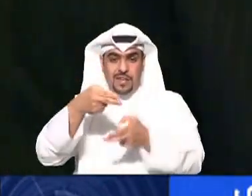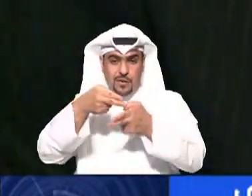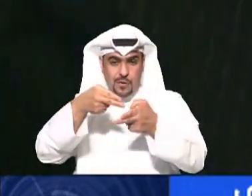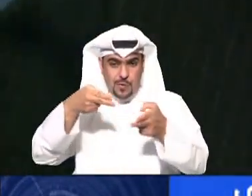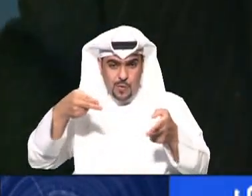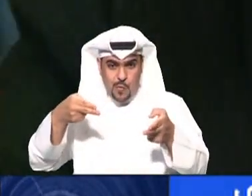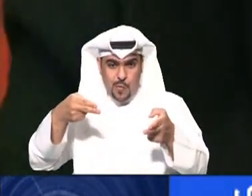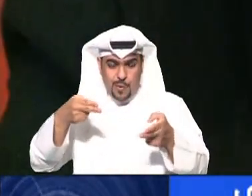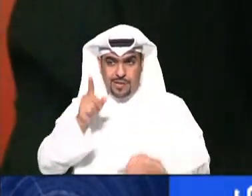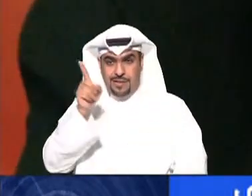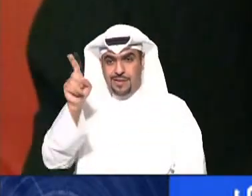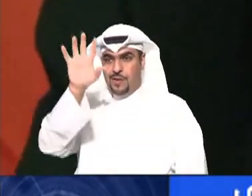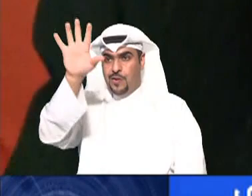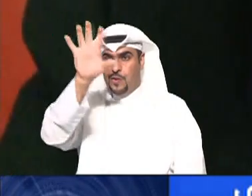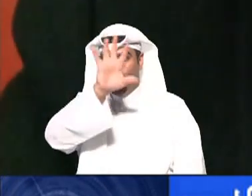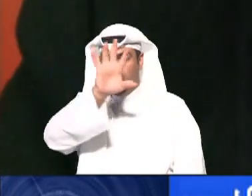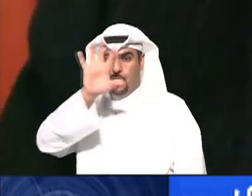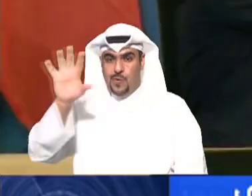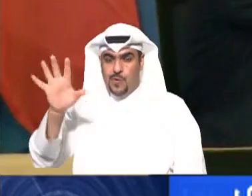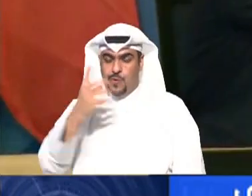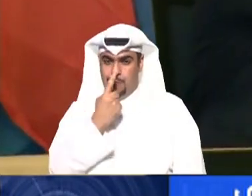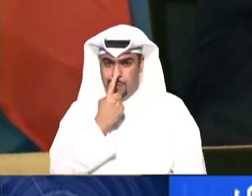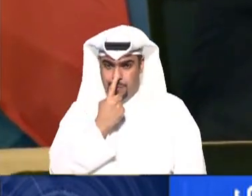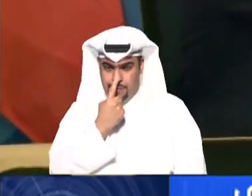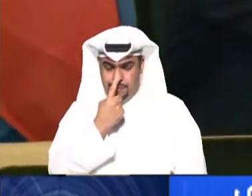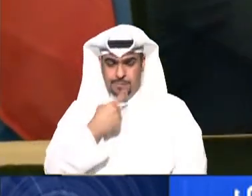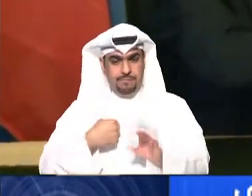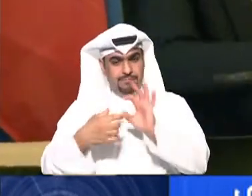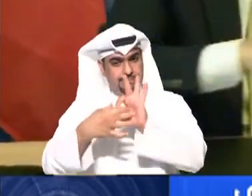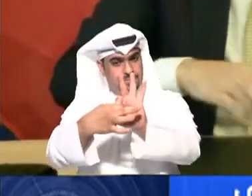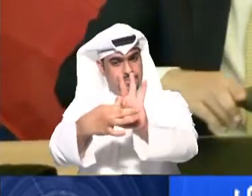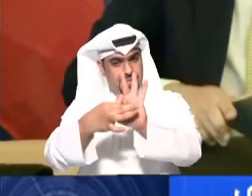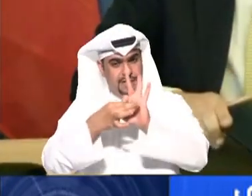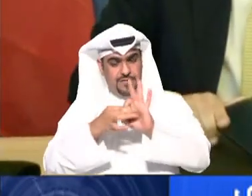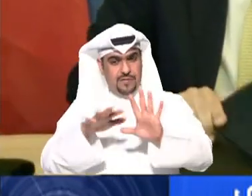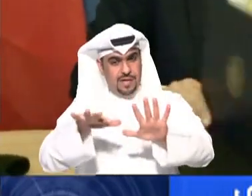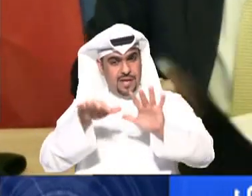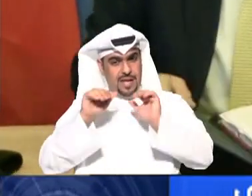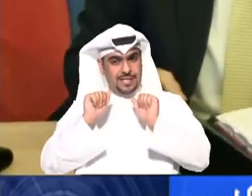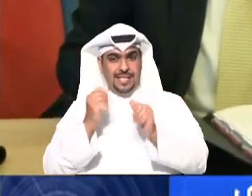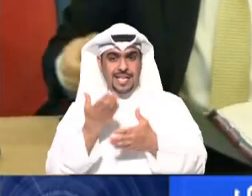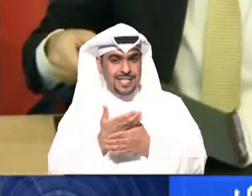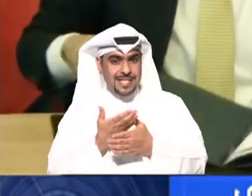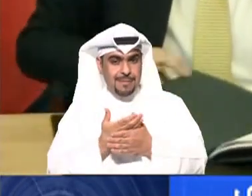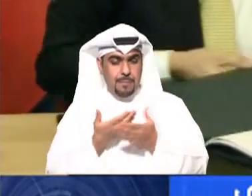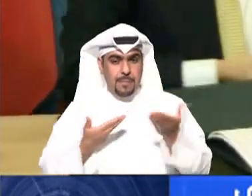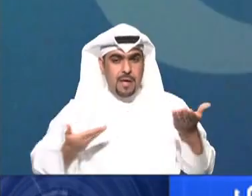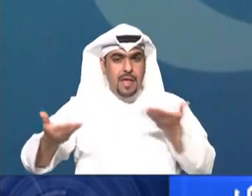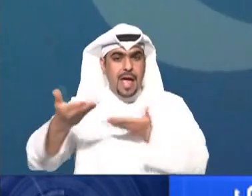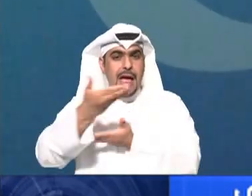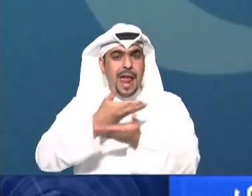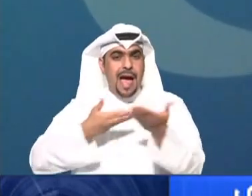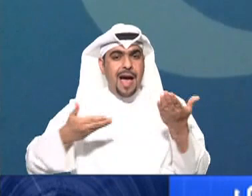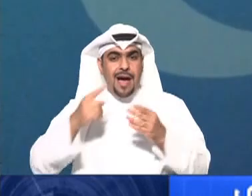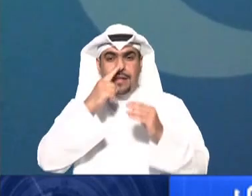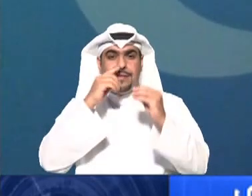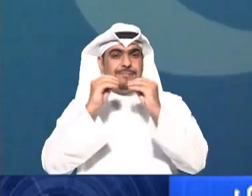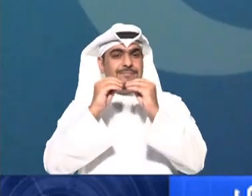جاسم محمد لبديوي على أمل أن تعطي الاتفاقية دفعة جديدة للعلاقات المشتركة.